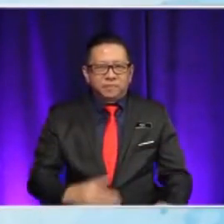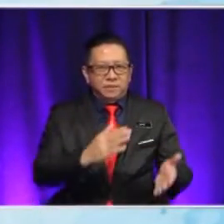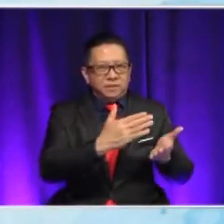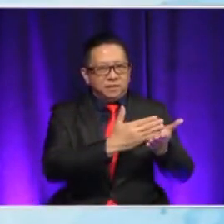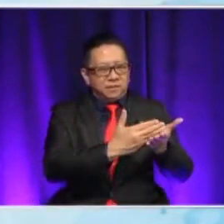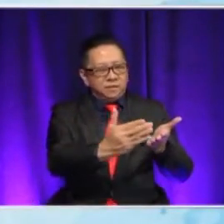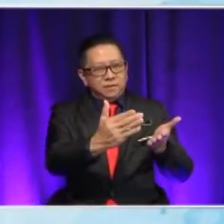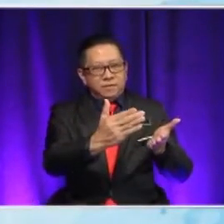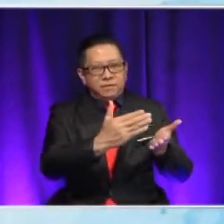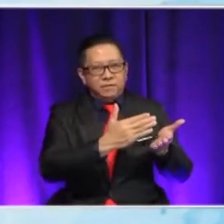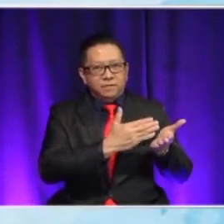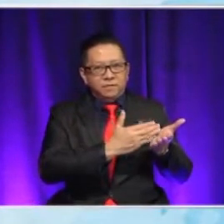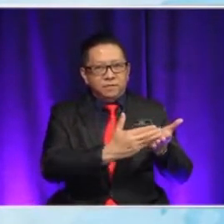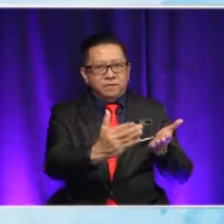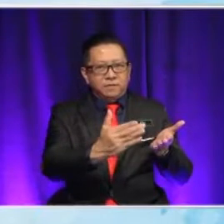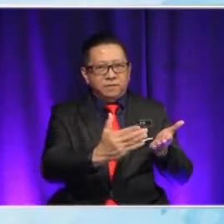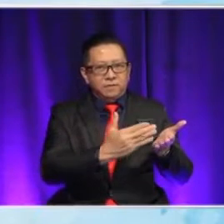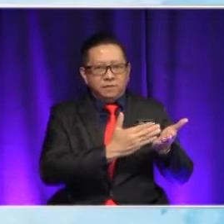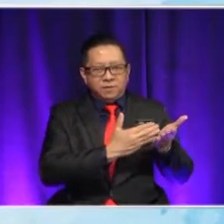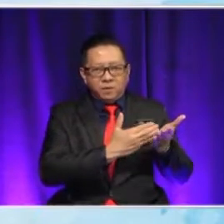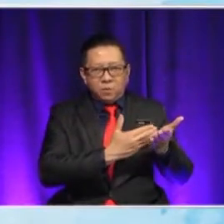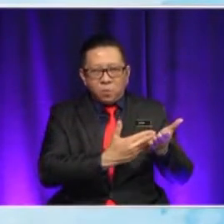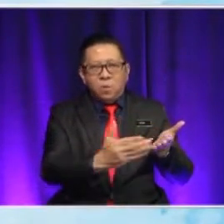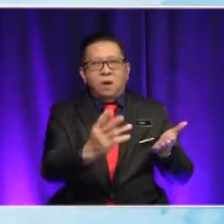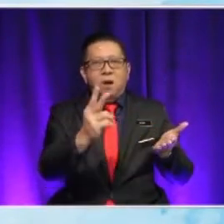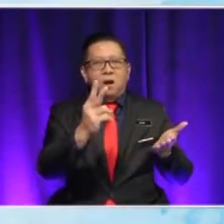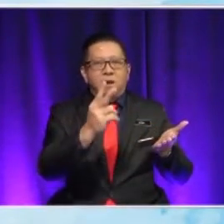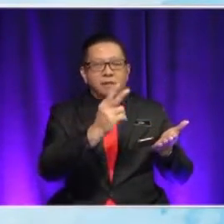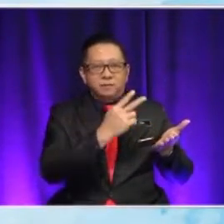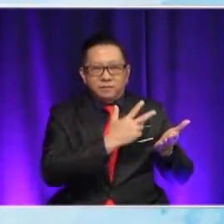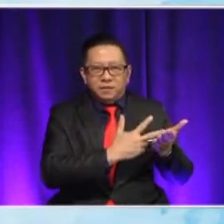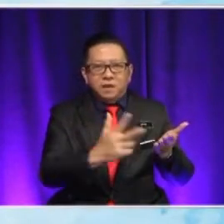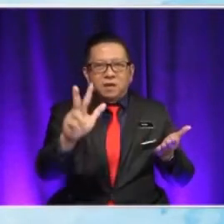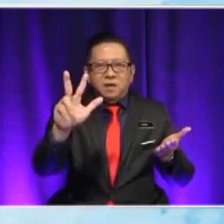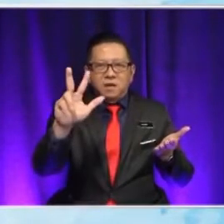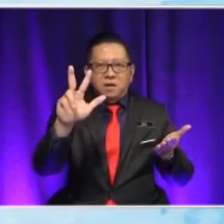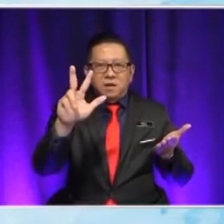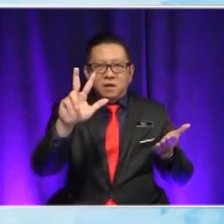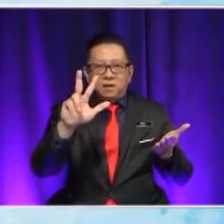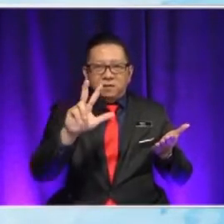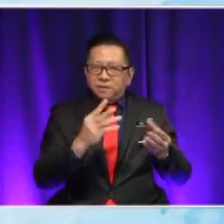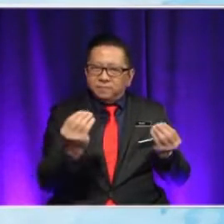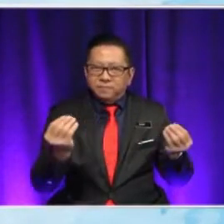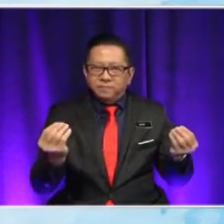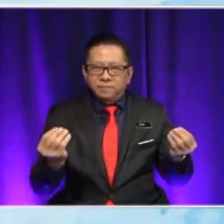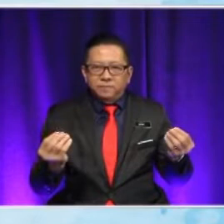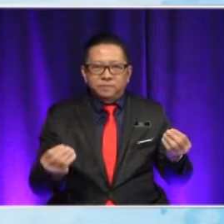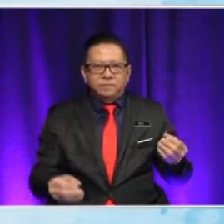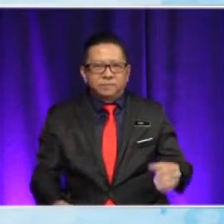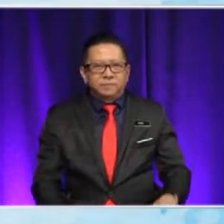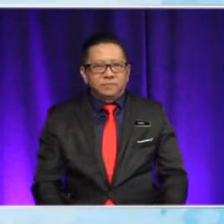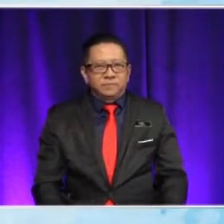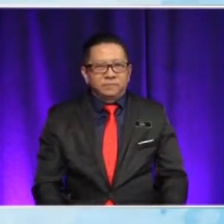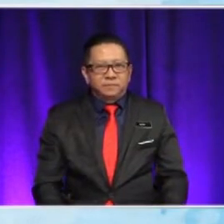lurus ruh kiri ke kanan oke jatuh go 23 Oke dah selesai Yani tahun Coba